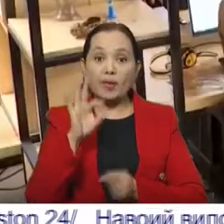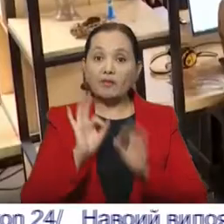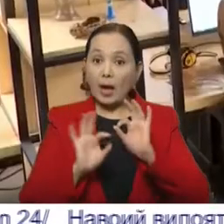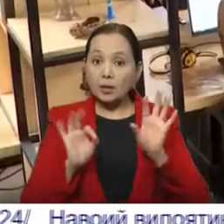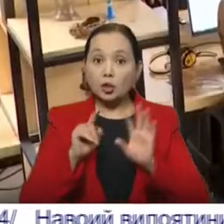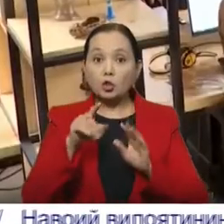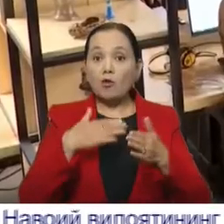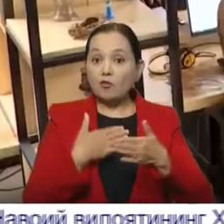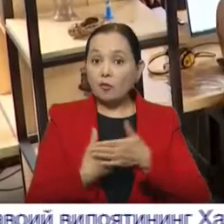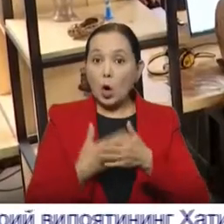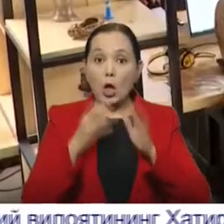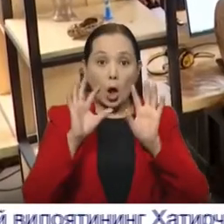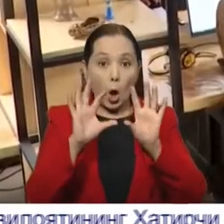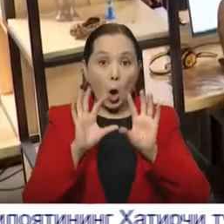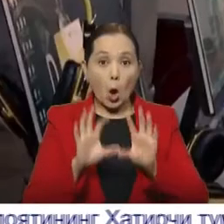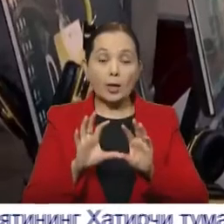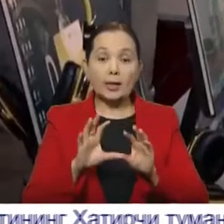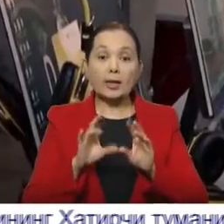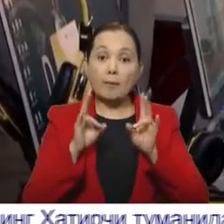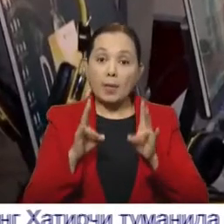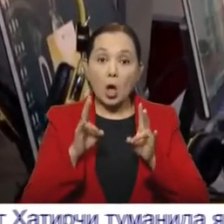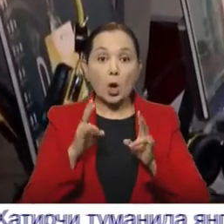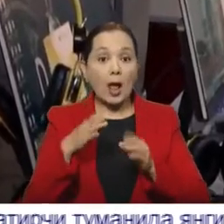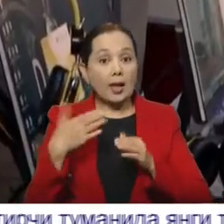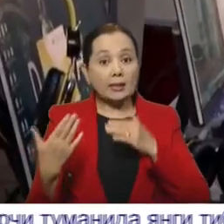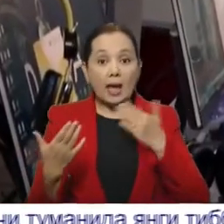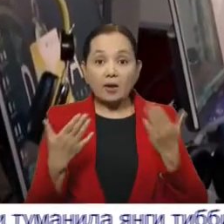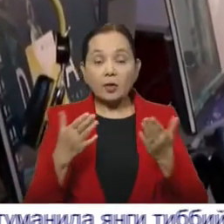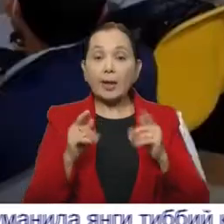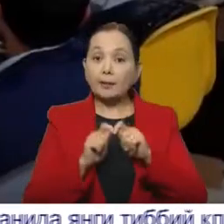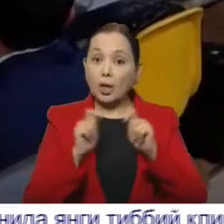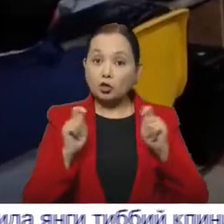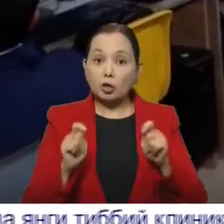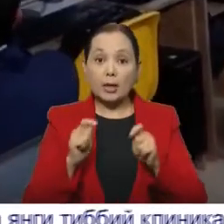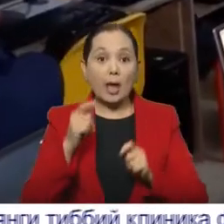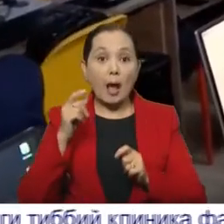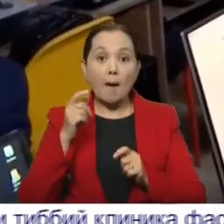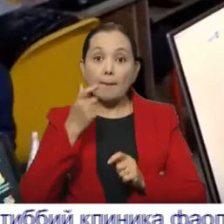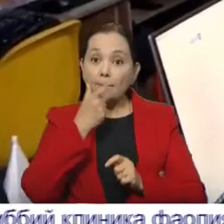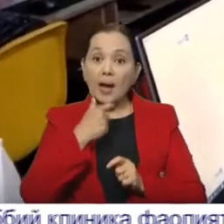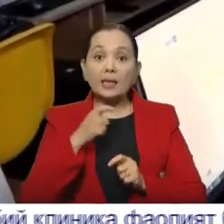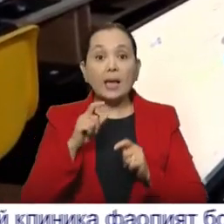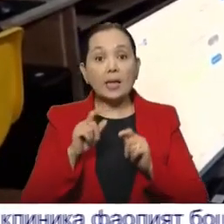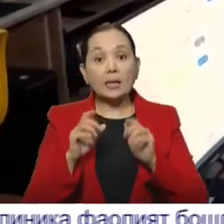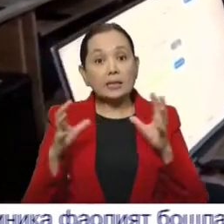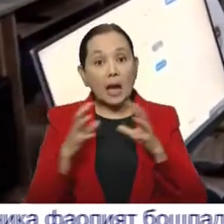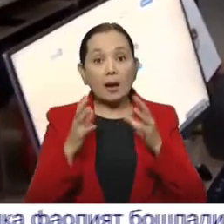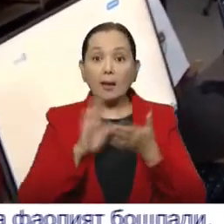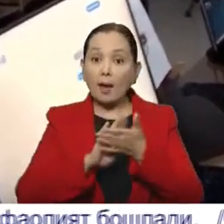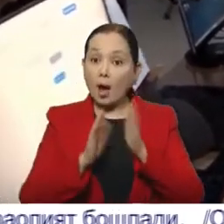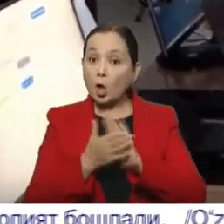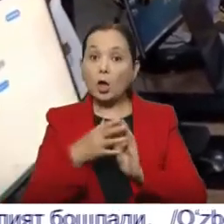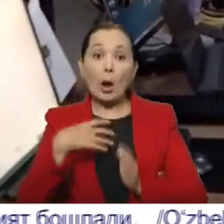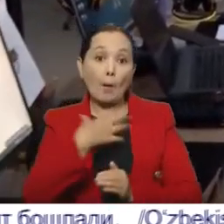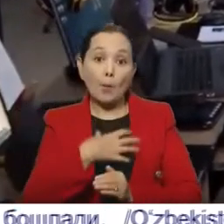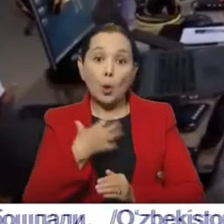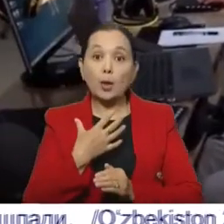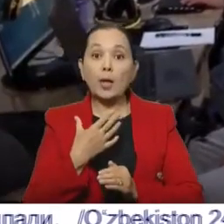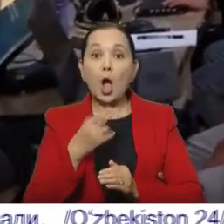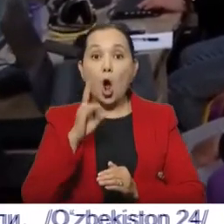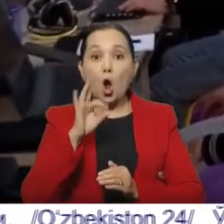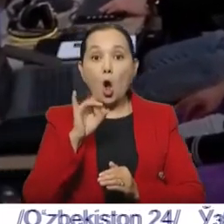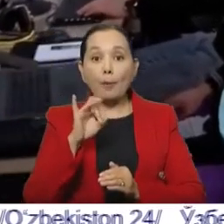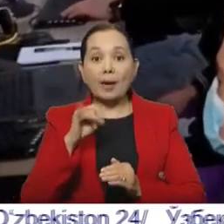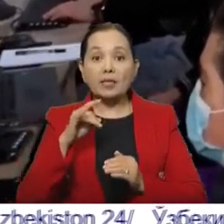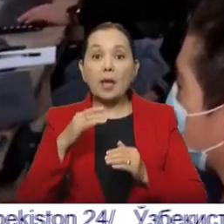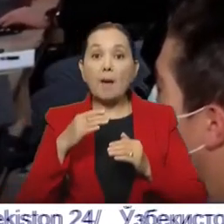ushbu faoliyat qonunlar va etik me'yorlar talablari doirasida tashkilotchilik madaniyatining sofligini saqlagan holda, eng muhimi, korporativ